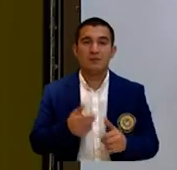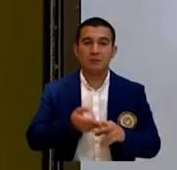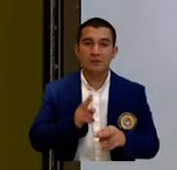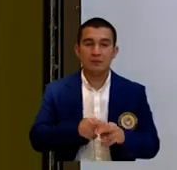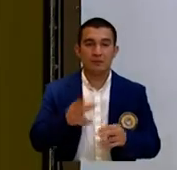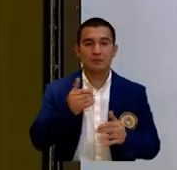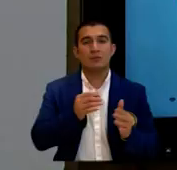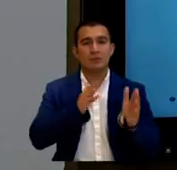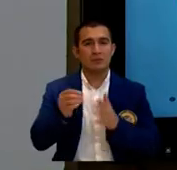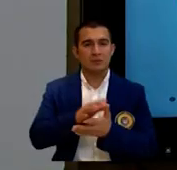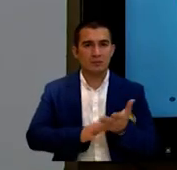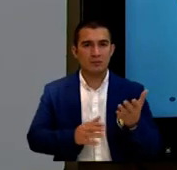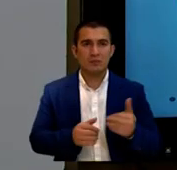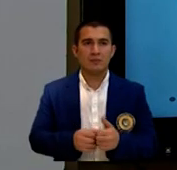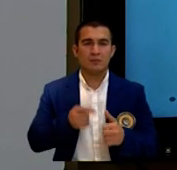Bundan tashqari yana